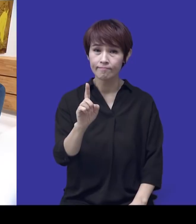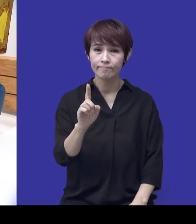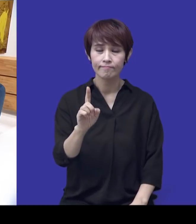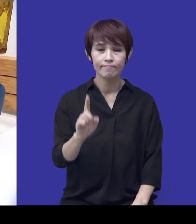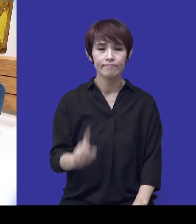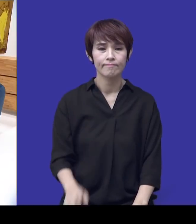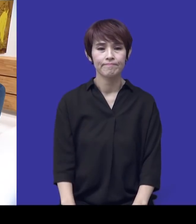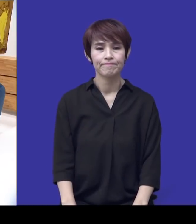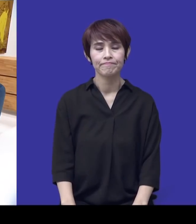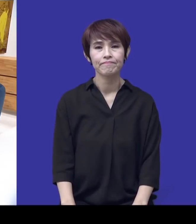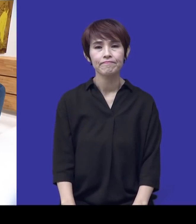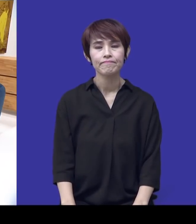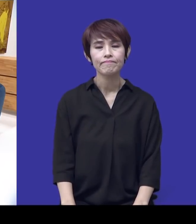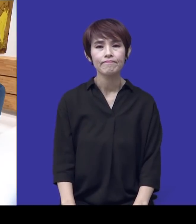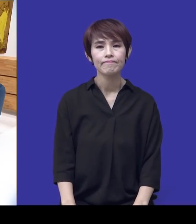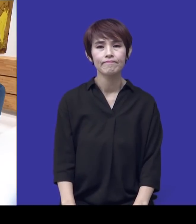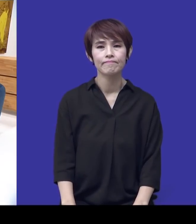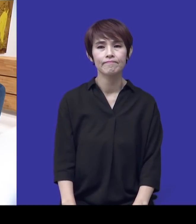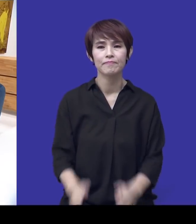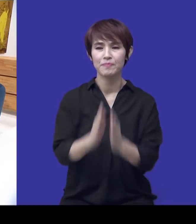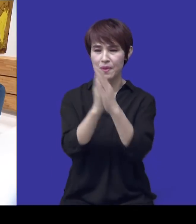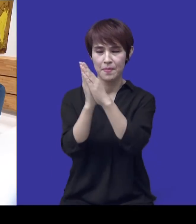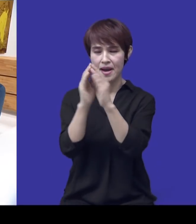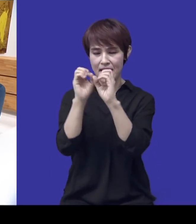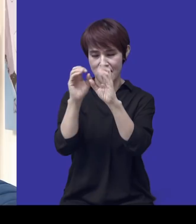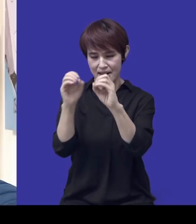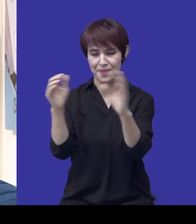이제 사역을 다 하고 이제 마지막 날 때쯤에